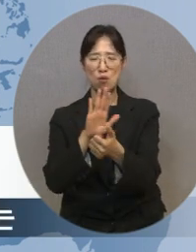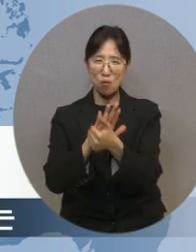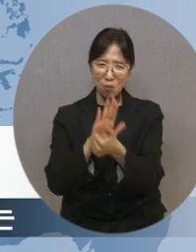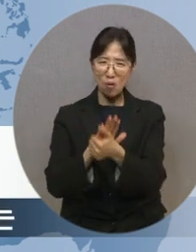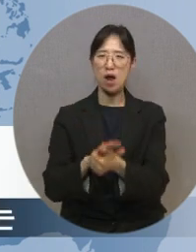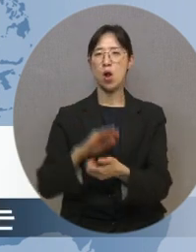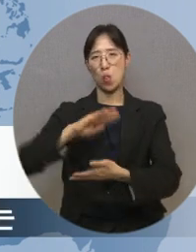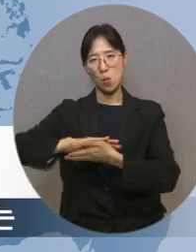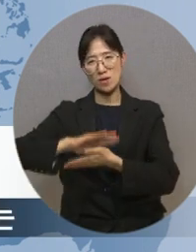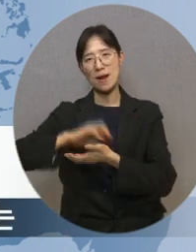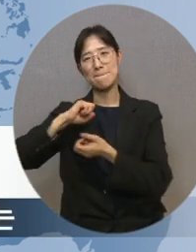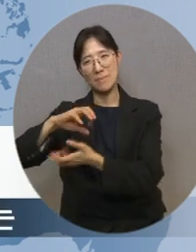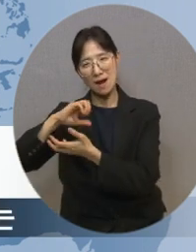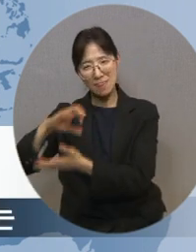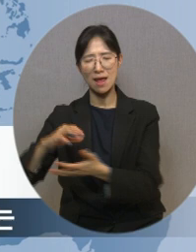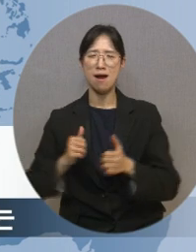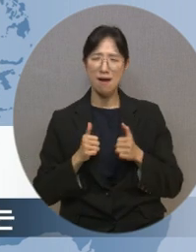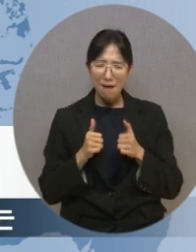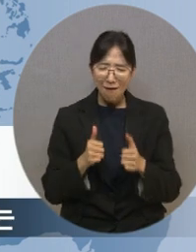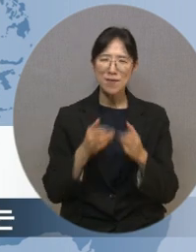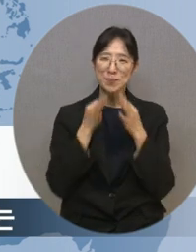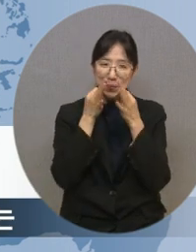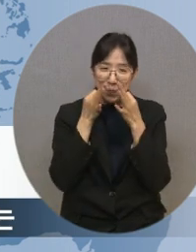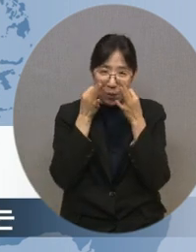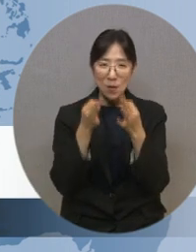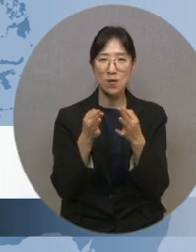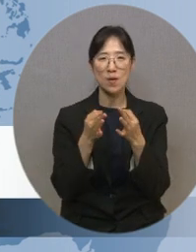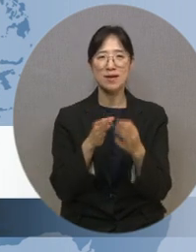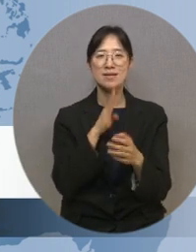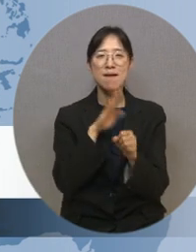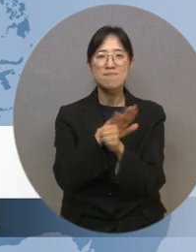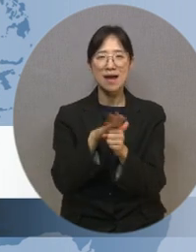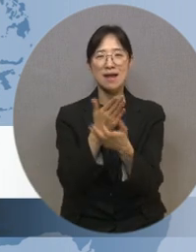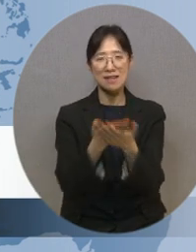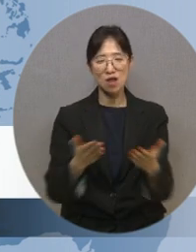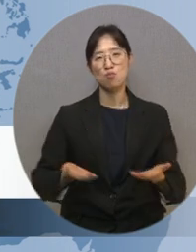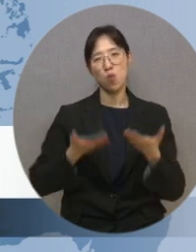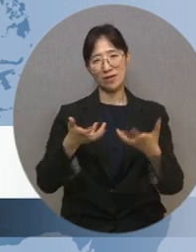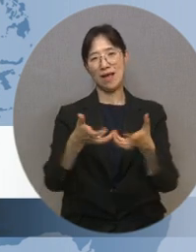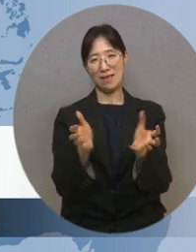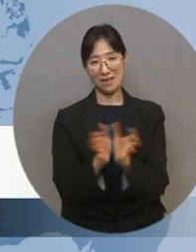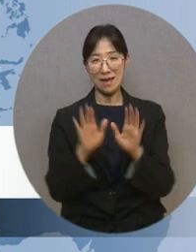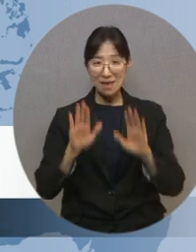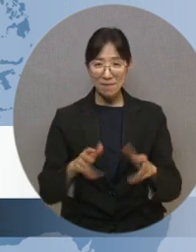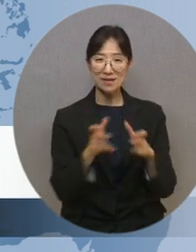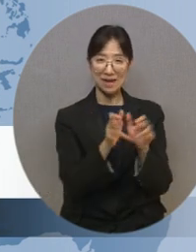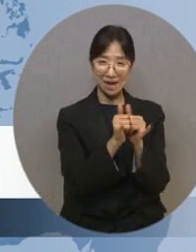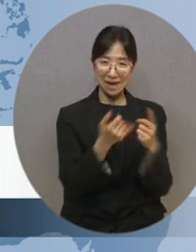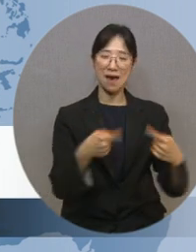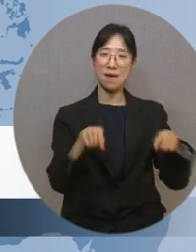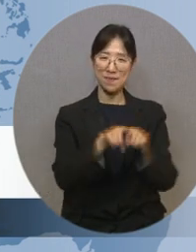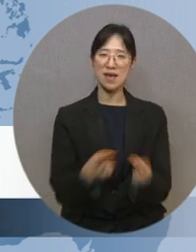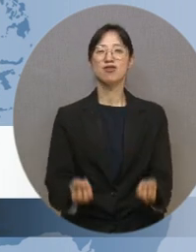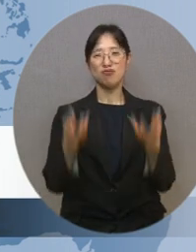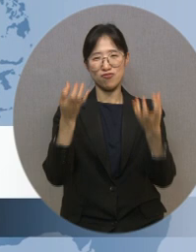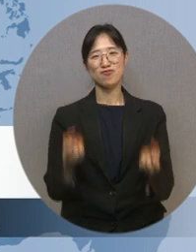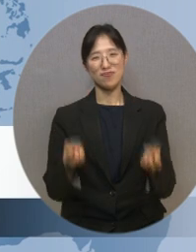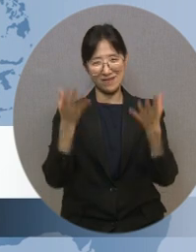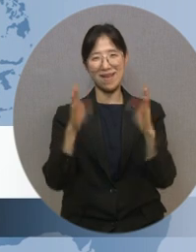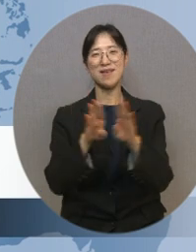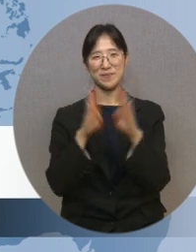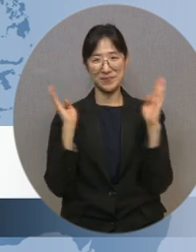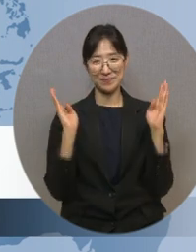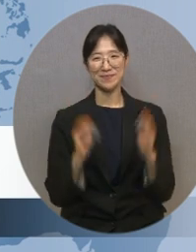등 아름다운 사회 만들기를 실천해 나가고 있는 참사랑 나눔봉사단이 이번에는 장애인과 함께하는 축제